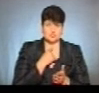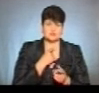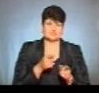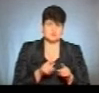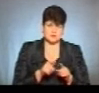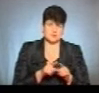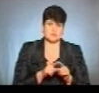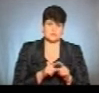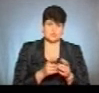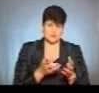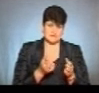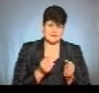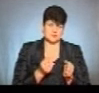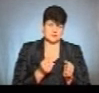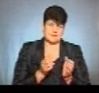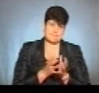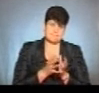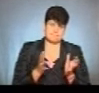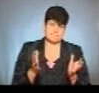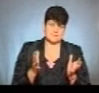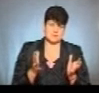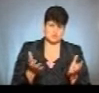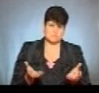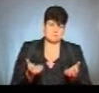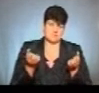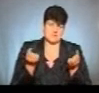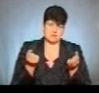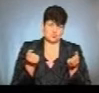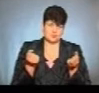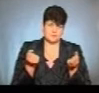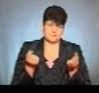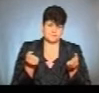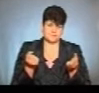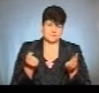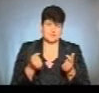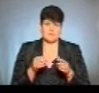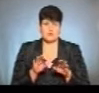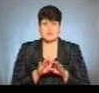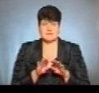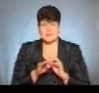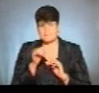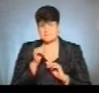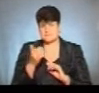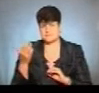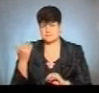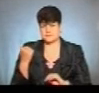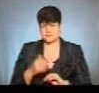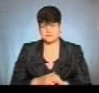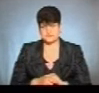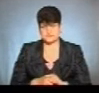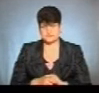також одержали більш різку підтримку порівняно з місячною